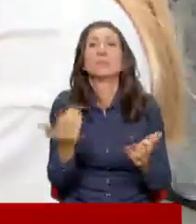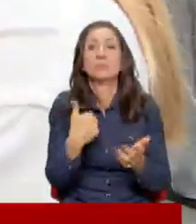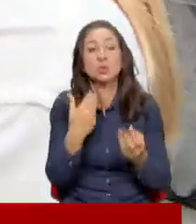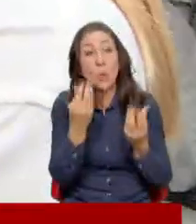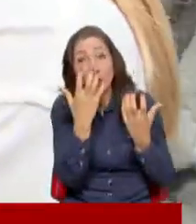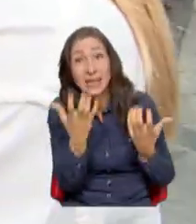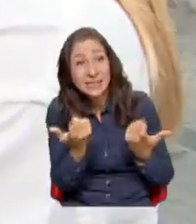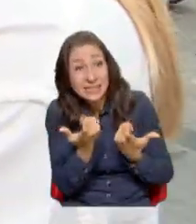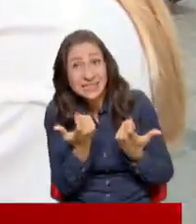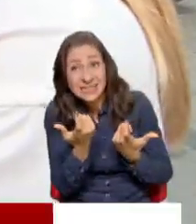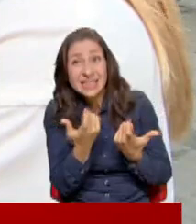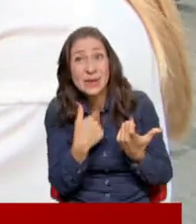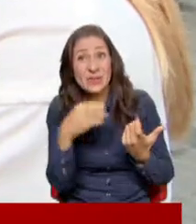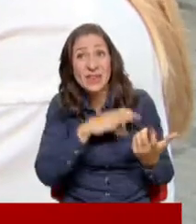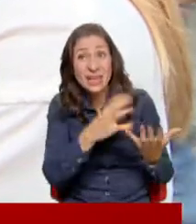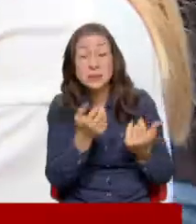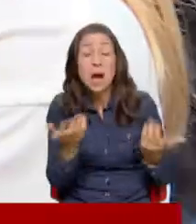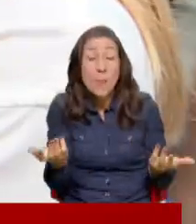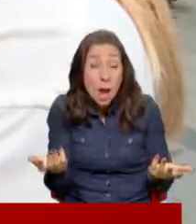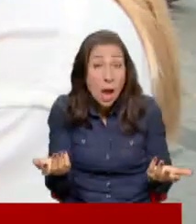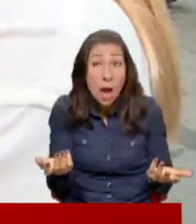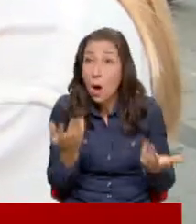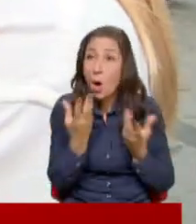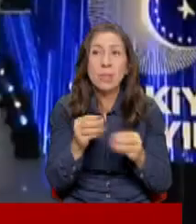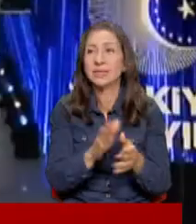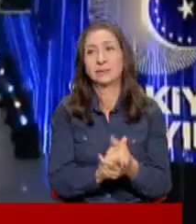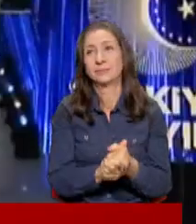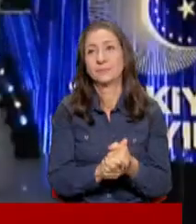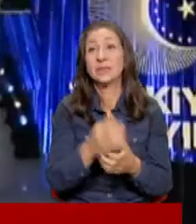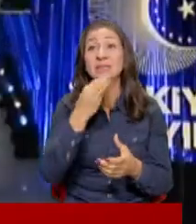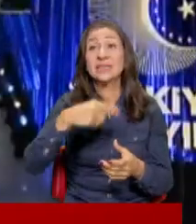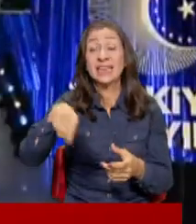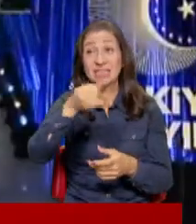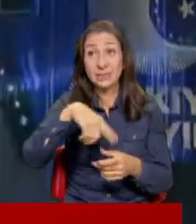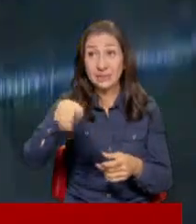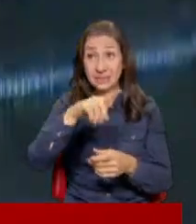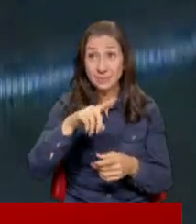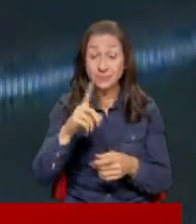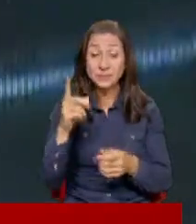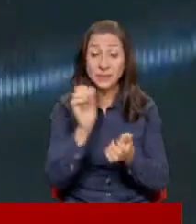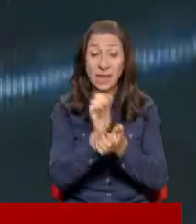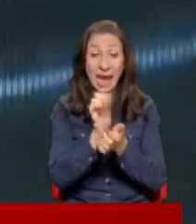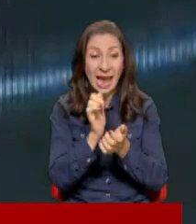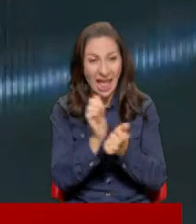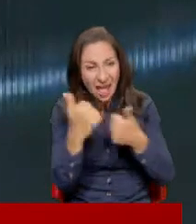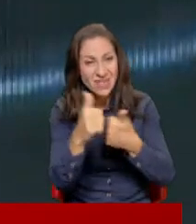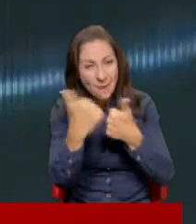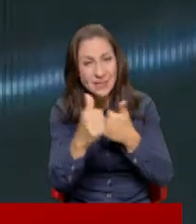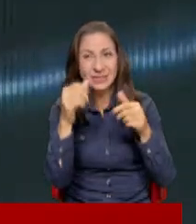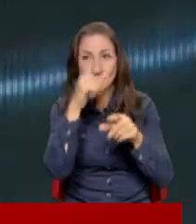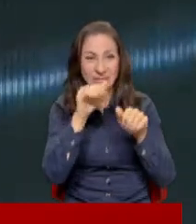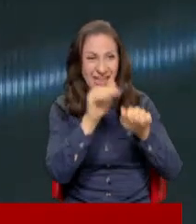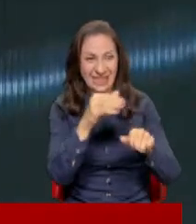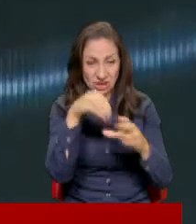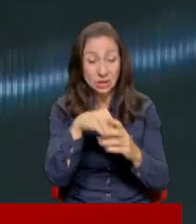biz de çok bekledik Hani faydalanırız belki diye ama olmadı yani gençlerimizi aile kurmaya teşvik etmek için